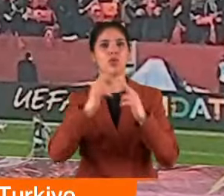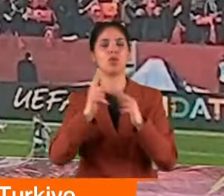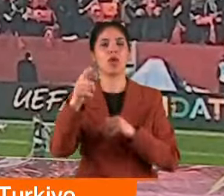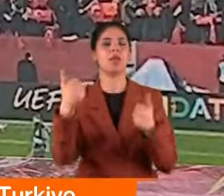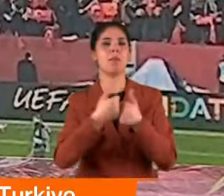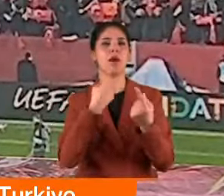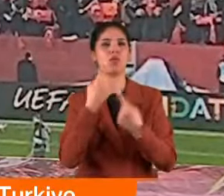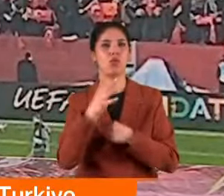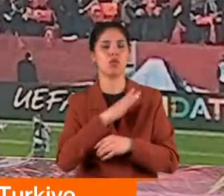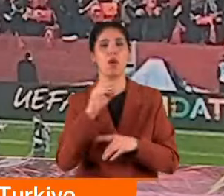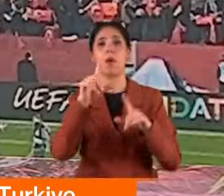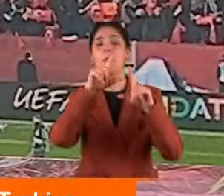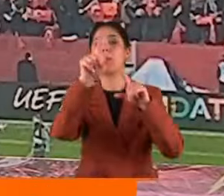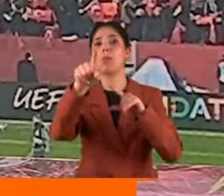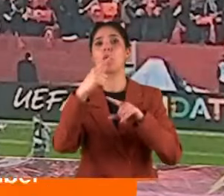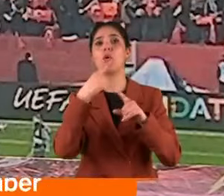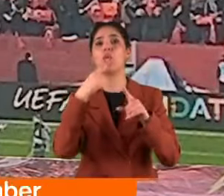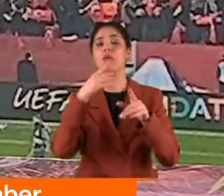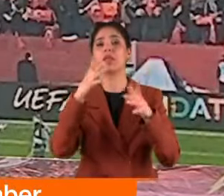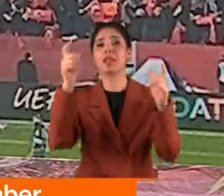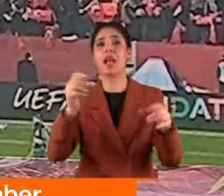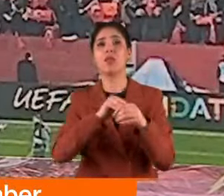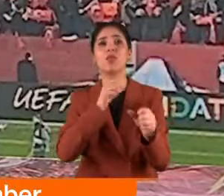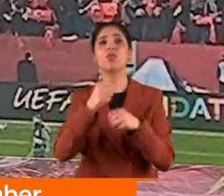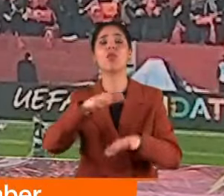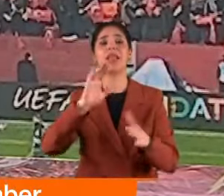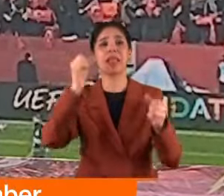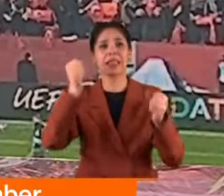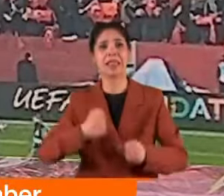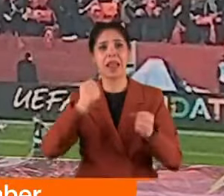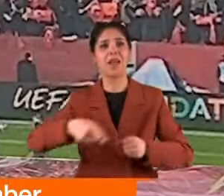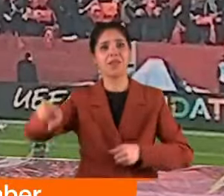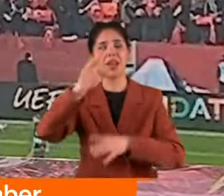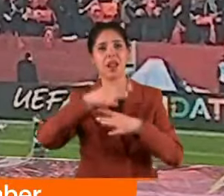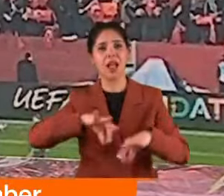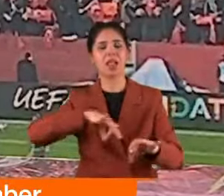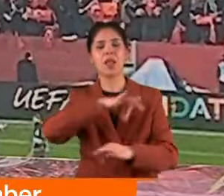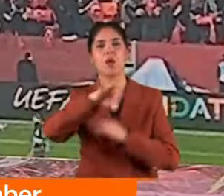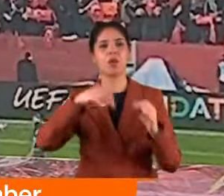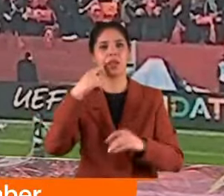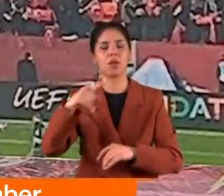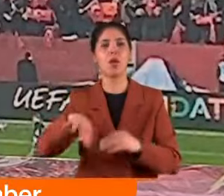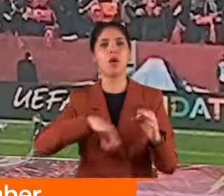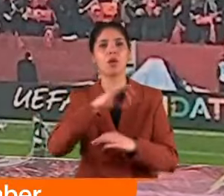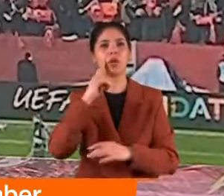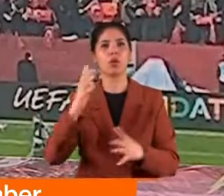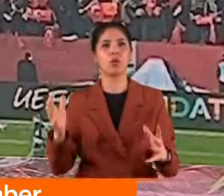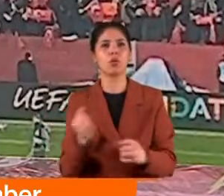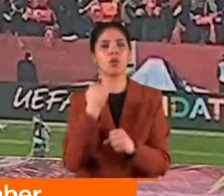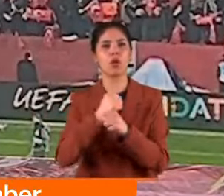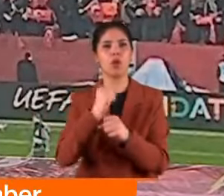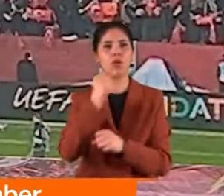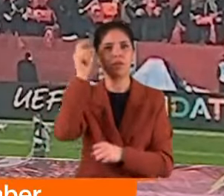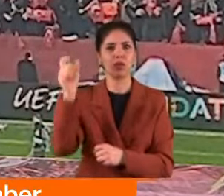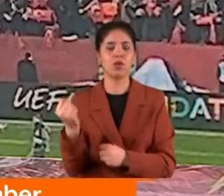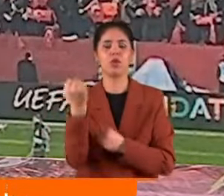maç elbette. Ama maçta çıkan bu kez sahadaki mücadele değil de taraftarın hazırladığı koreografiydi. Koreografide kurtarma